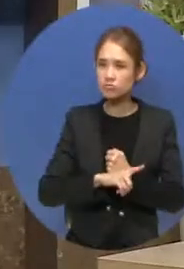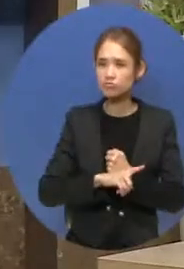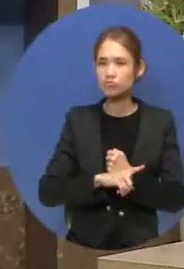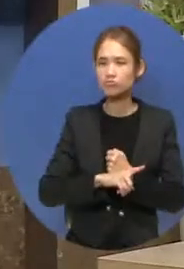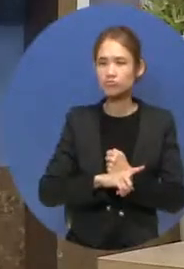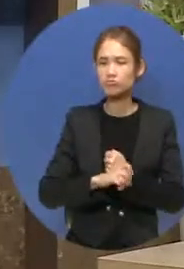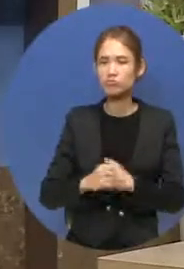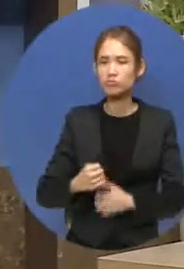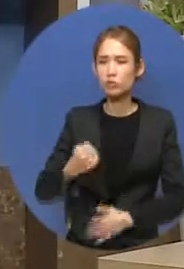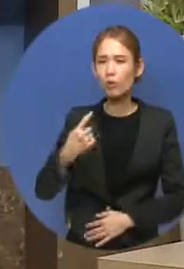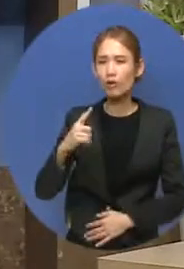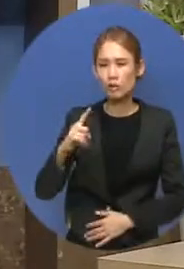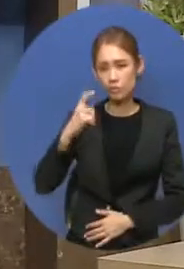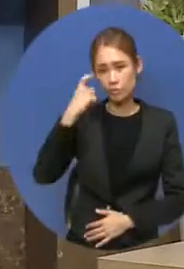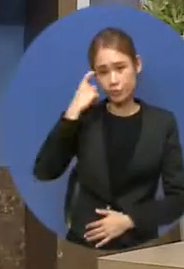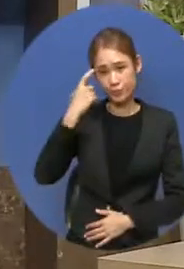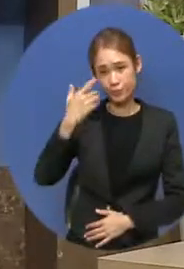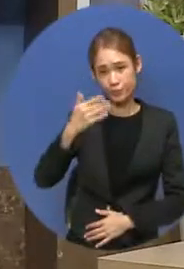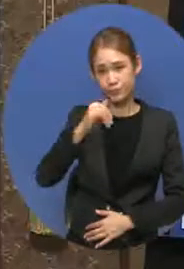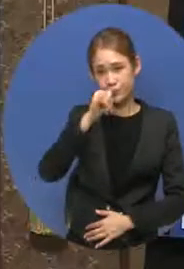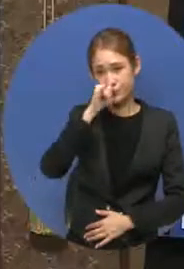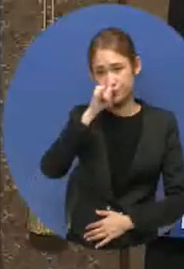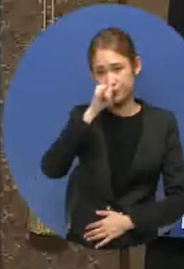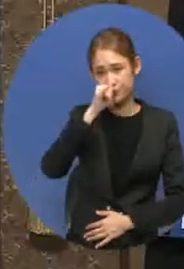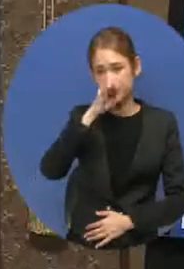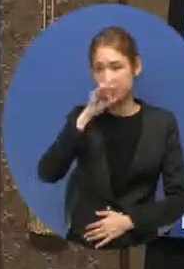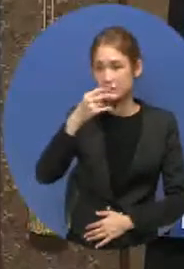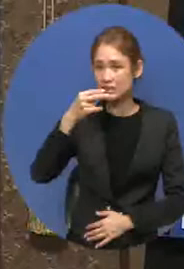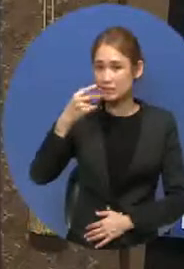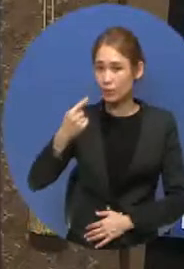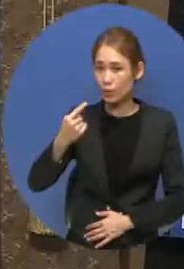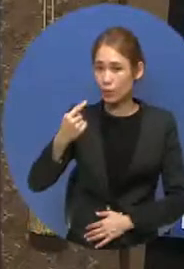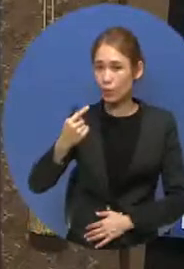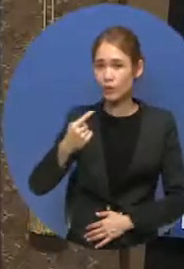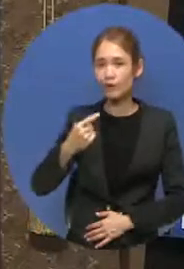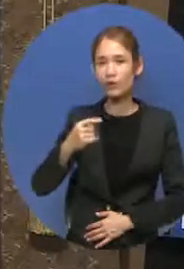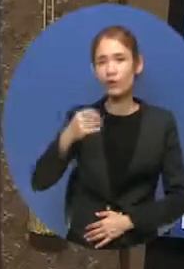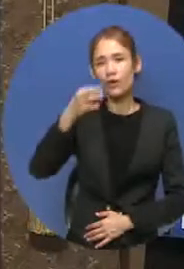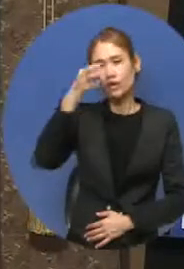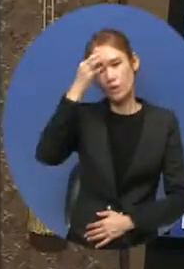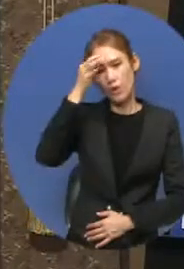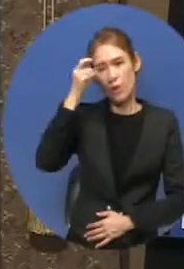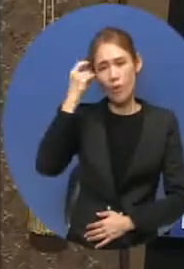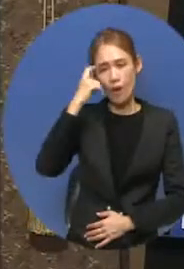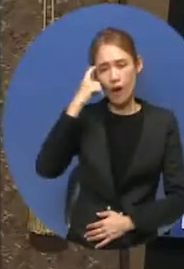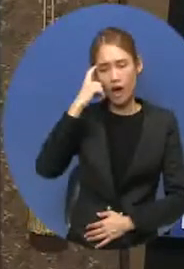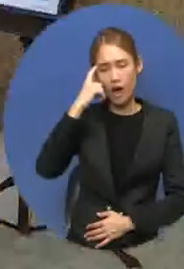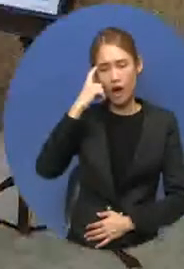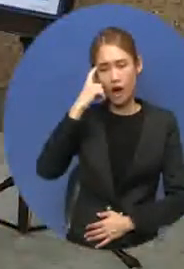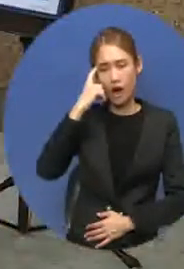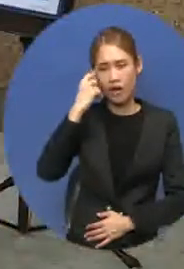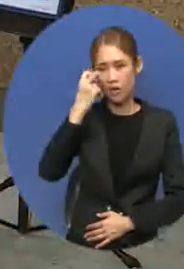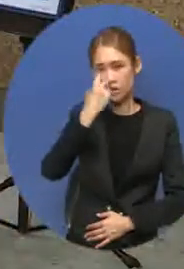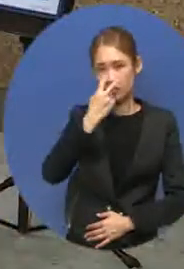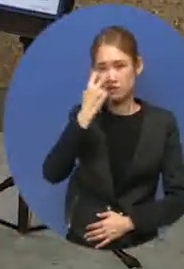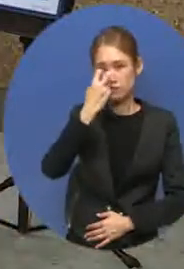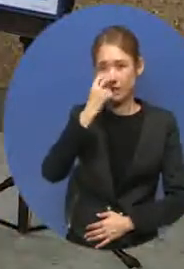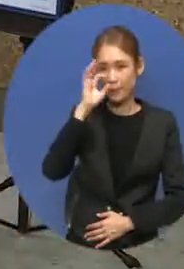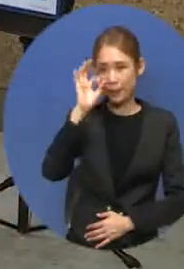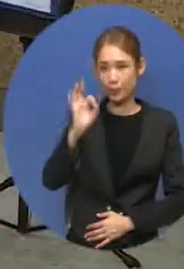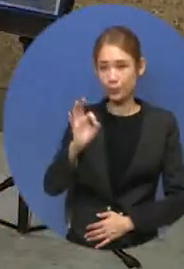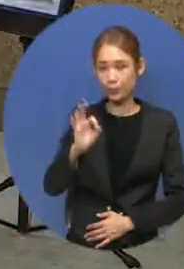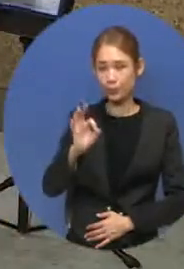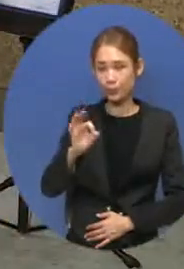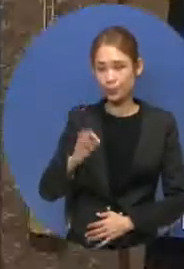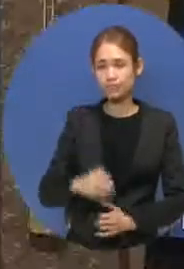의도가 무엇일까요? 의도가 있나요? 의도라기보다는 그 기능이 도대체 뭘까? 왜 네. 도전적 행동을 할까라고 네. 하는 그 기능을